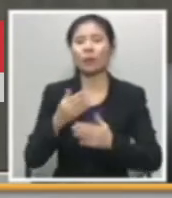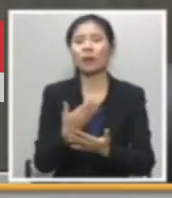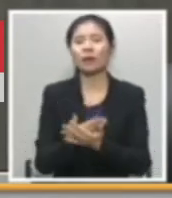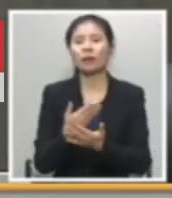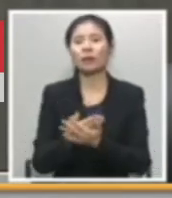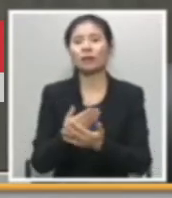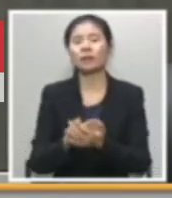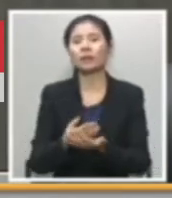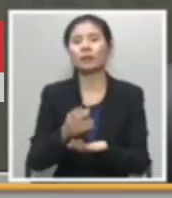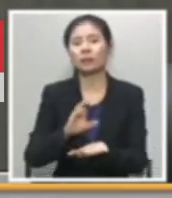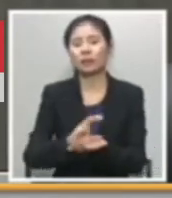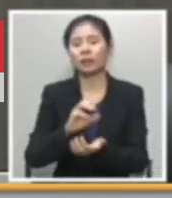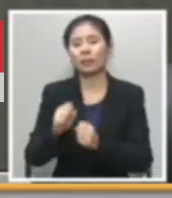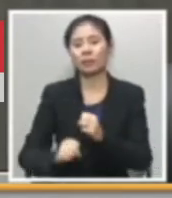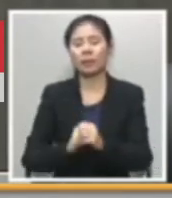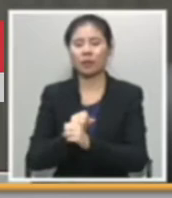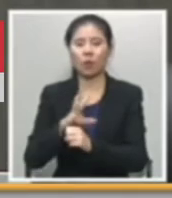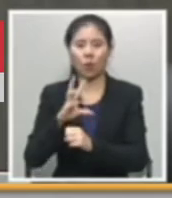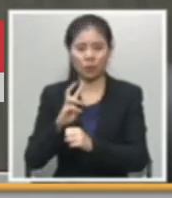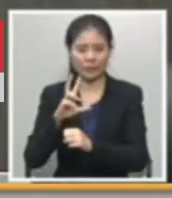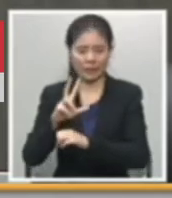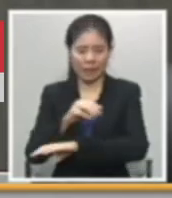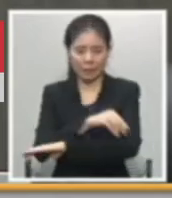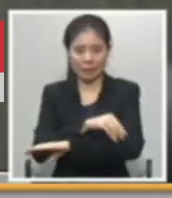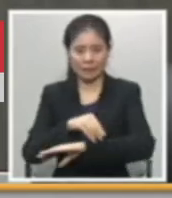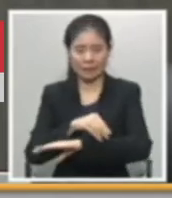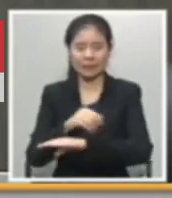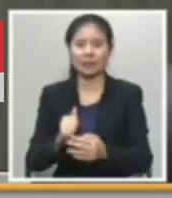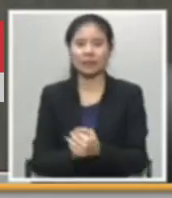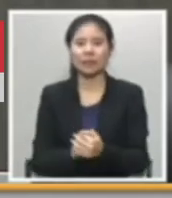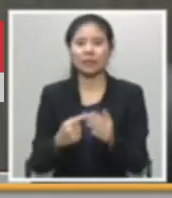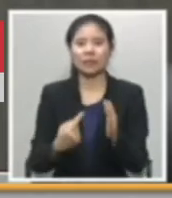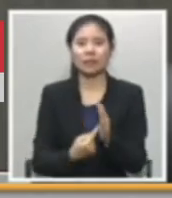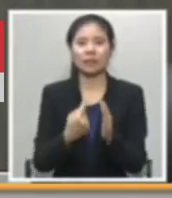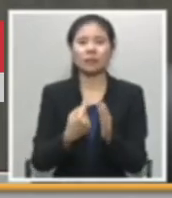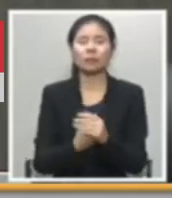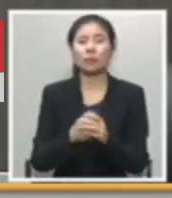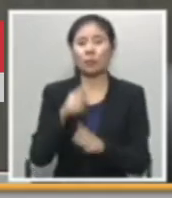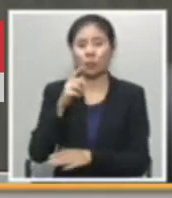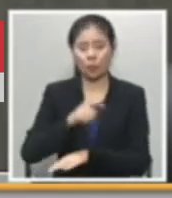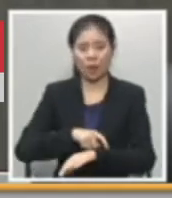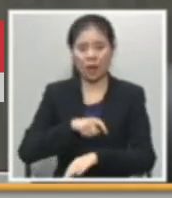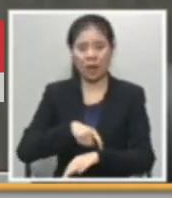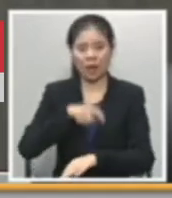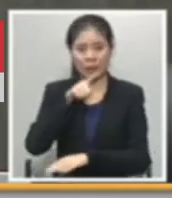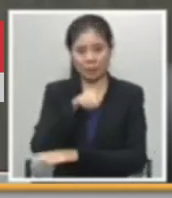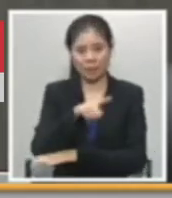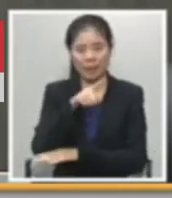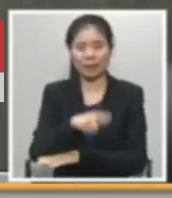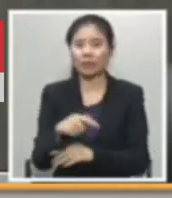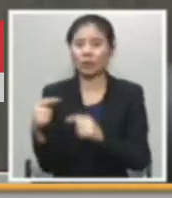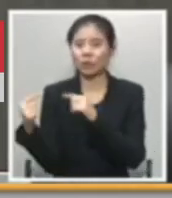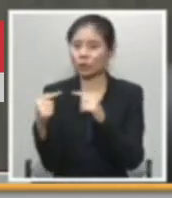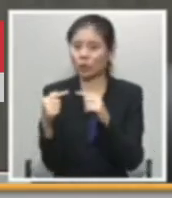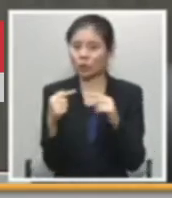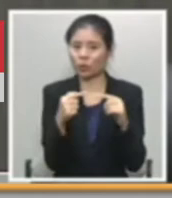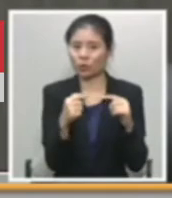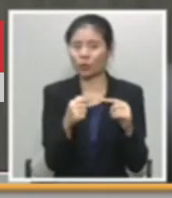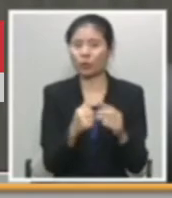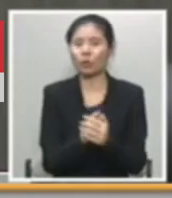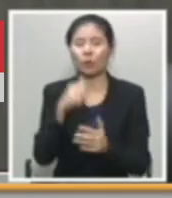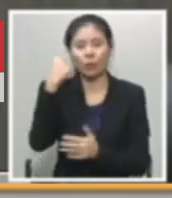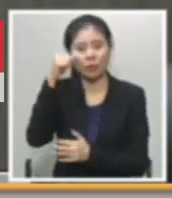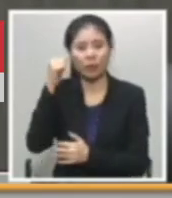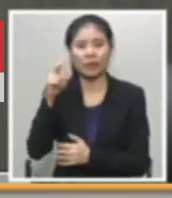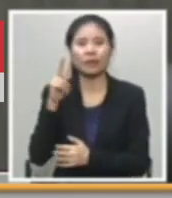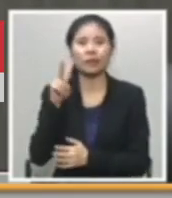าสตร์ต่างๆซึ่งได้เริ่มกันตั้งแต่ช่วงบ่ายและก็จะต่อเนื่องต่อไปอีก2